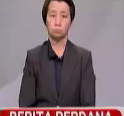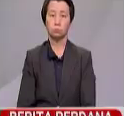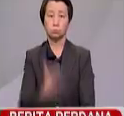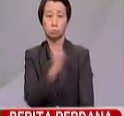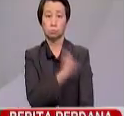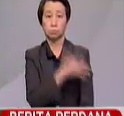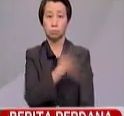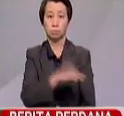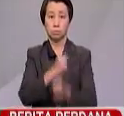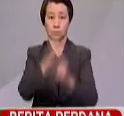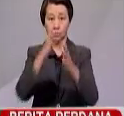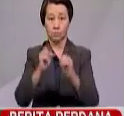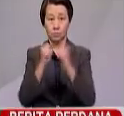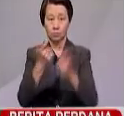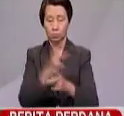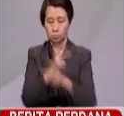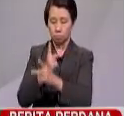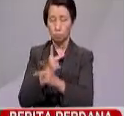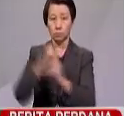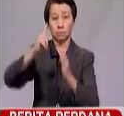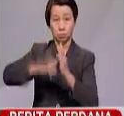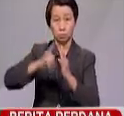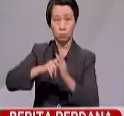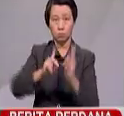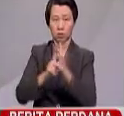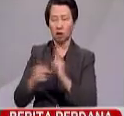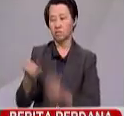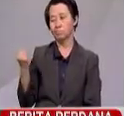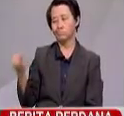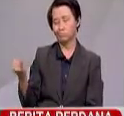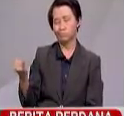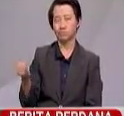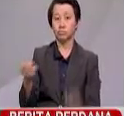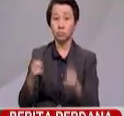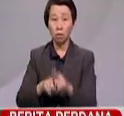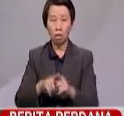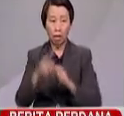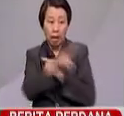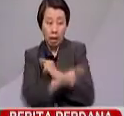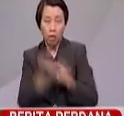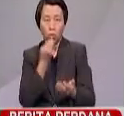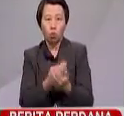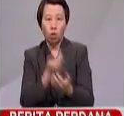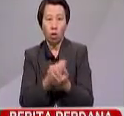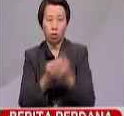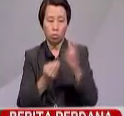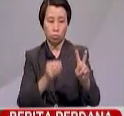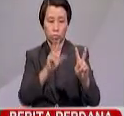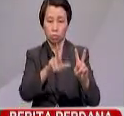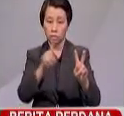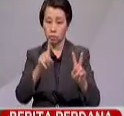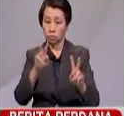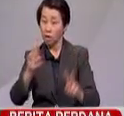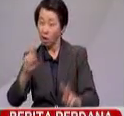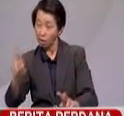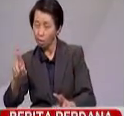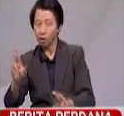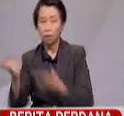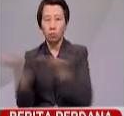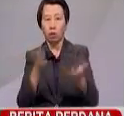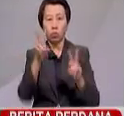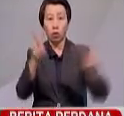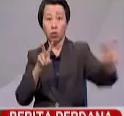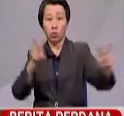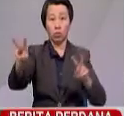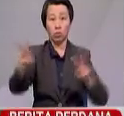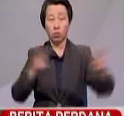Bekas pekerja sebuah syarikat kawalan keselamatan menjadi dalang utama kejadian samuan wang bernilai RM231,000 yang dibawa van